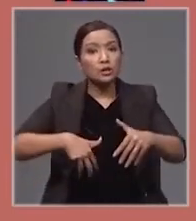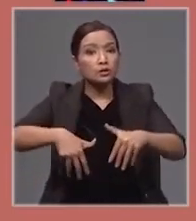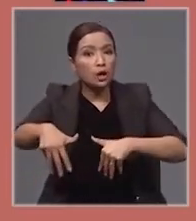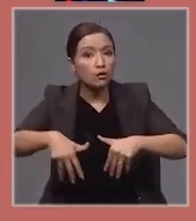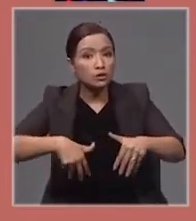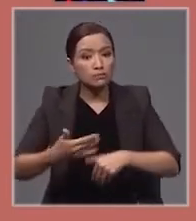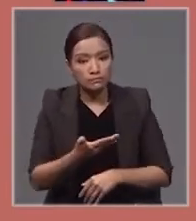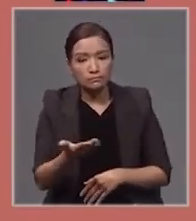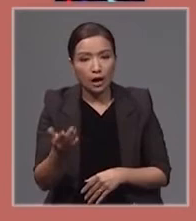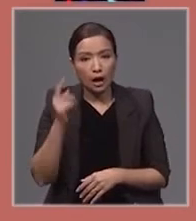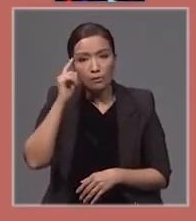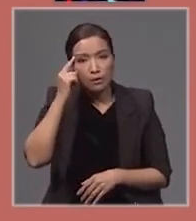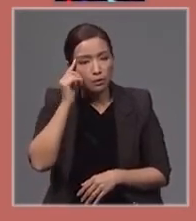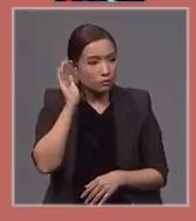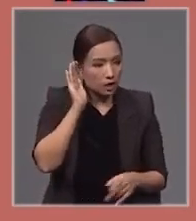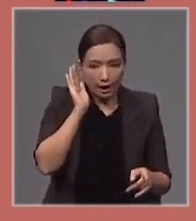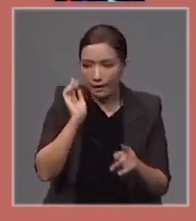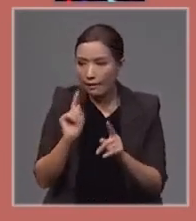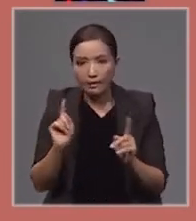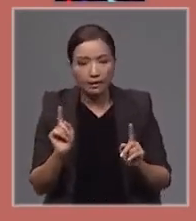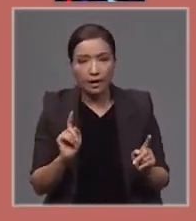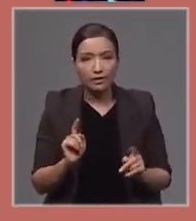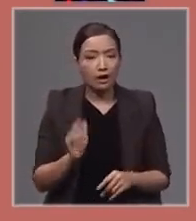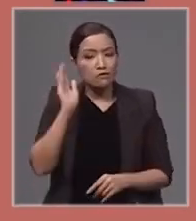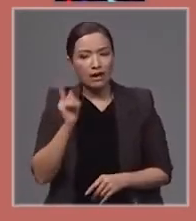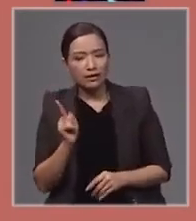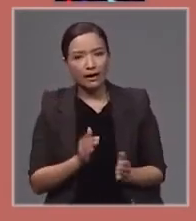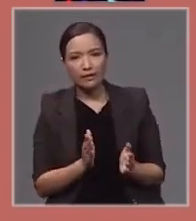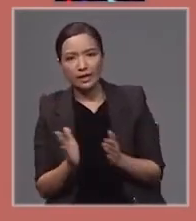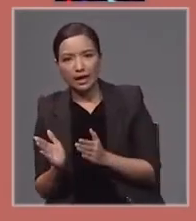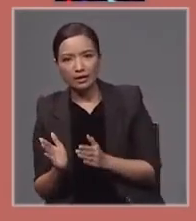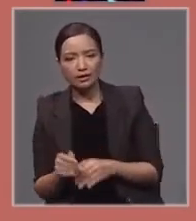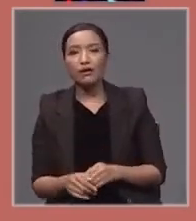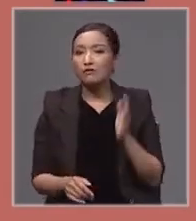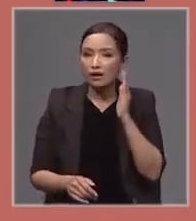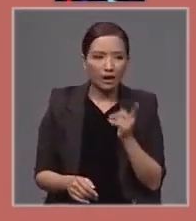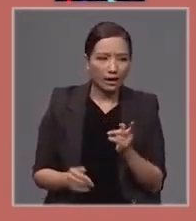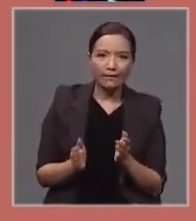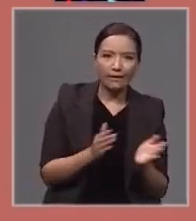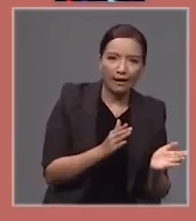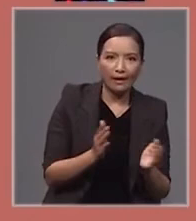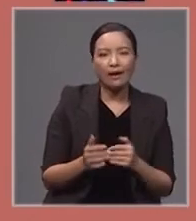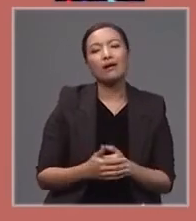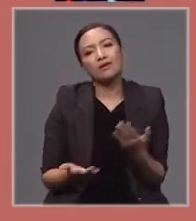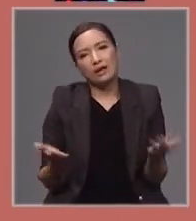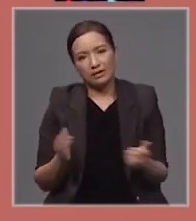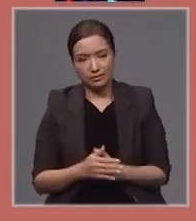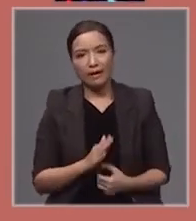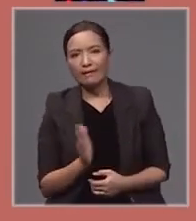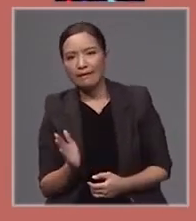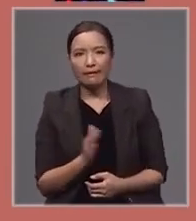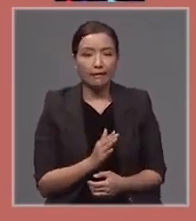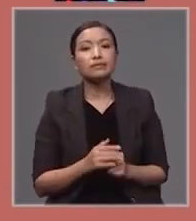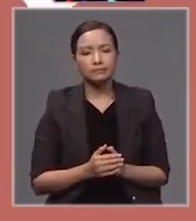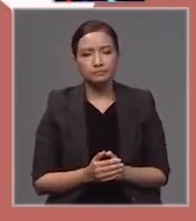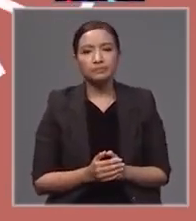ชน ไม่รู้จะทางไหน กลุ่มไหนถ้าฟังทางนี้มากก็จะเอียงไปทางนั้นนะครับแต่ผมตอบคำถามเมื่อกี้เท่าที่ผมดูเนี่ยนะครับก็คิดว่